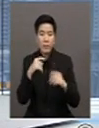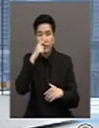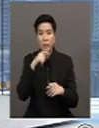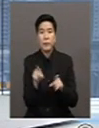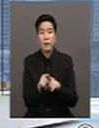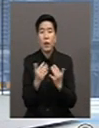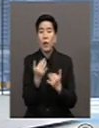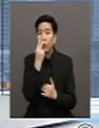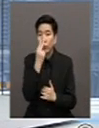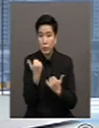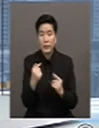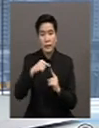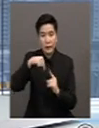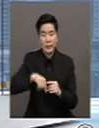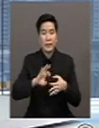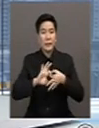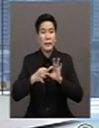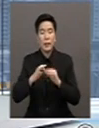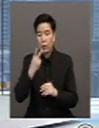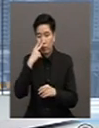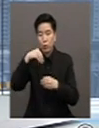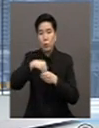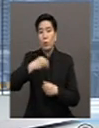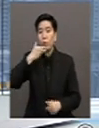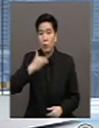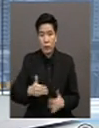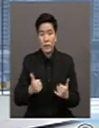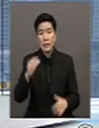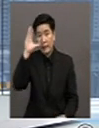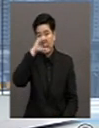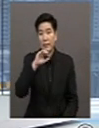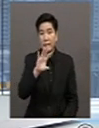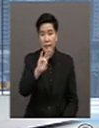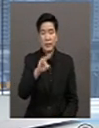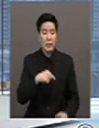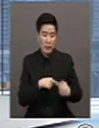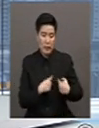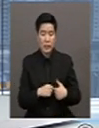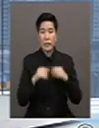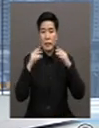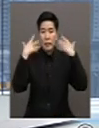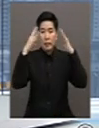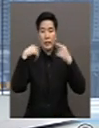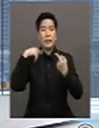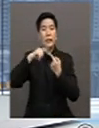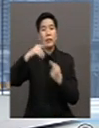ข่งขันด้วยนะคะถามพิกัดข่าวกีฬาก็ยังคงติดตามอย่างต่อเนื่อง1ทุ่มตรงส่งใจไปเชียร์กันก่อนที่สนามราชมังคลานะคะ ครับ